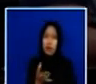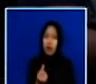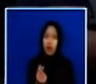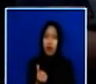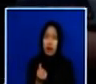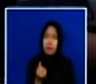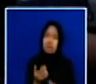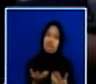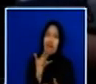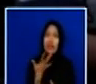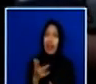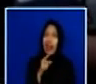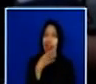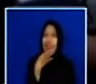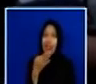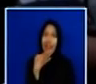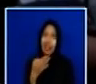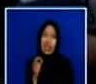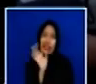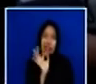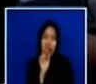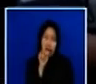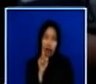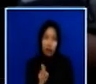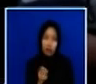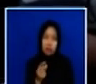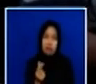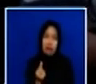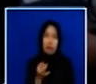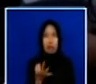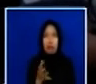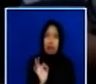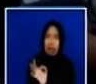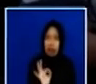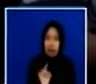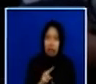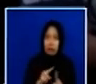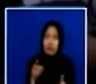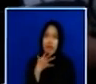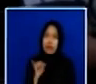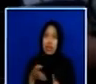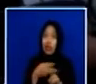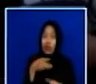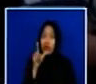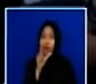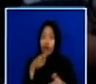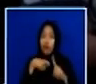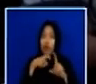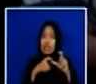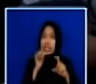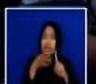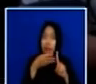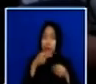dia tanya tidak harus sekian harganya tetapi ke fleksibel bisa sampai dengan satu juta